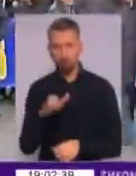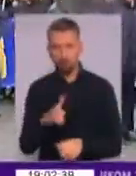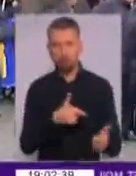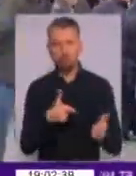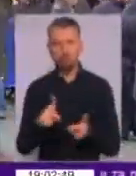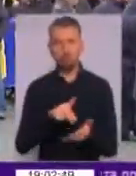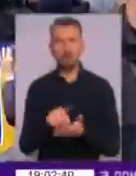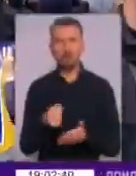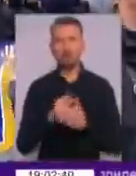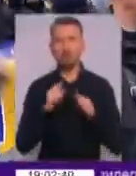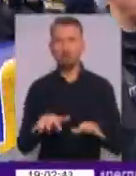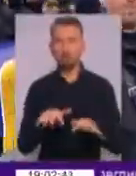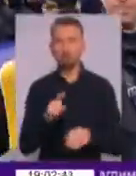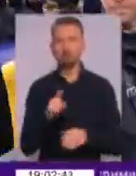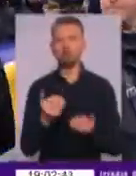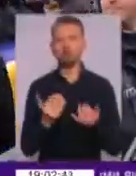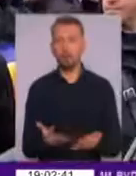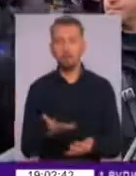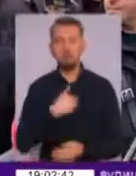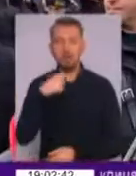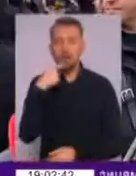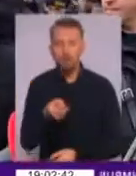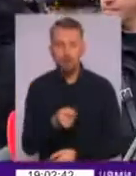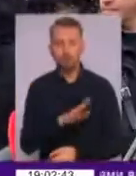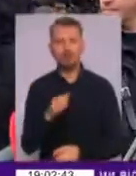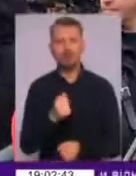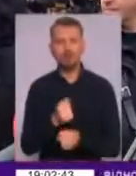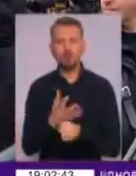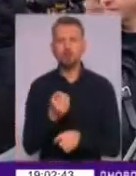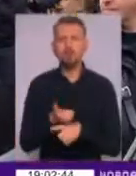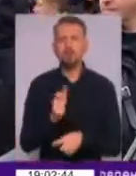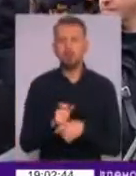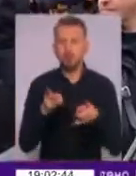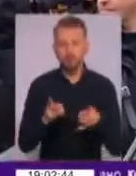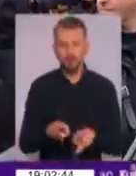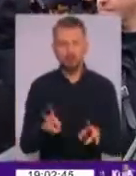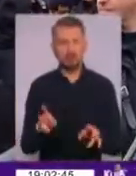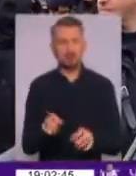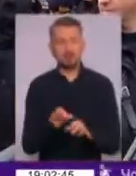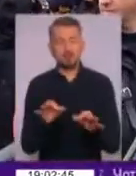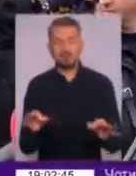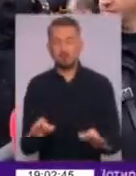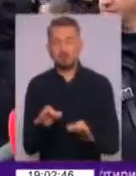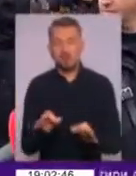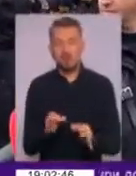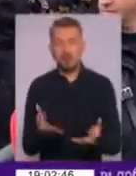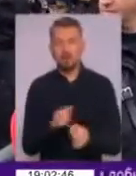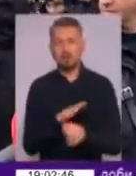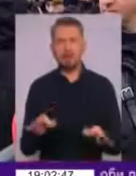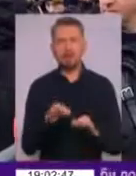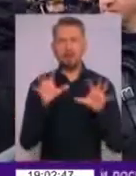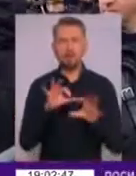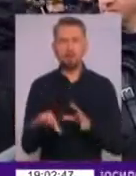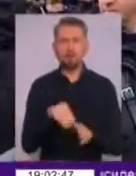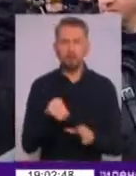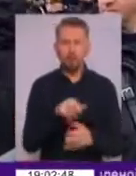з вимогами. Ми все-таки говоримо їм, не наробіть ще більшої біди. Не в жодному разі не приймайте ніяких законів про вибори на окупованих територіях. В жодному